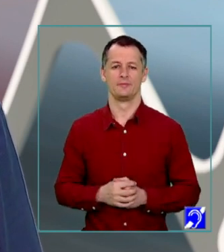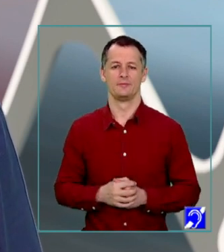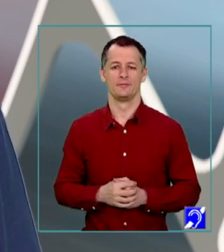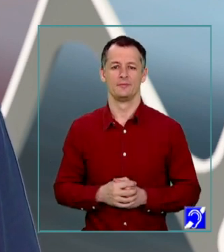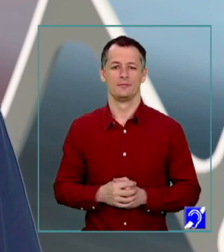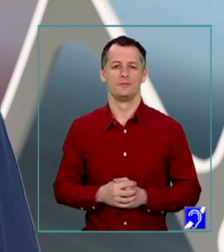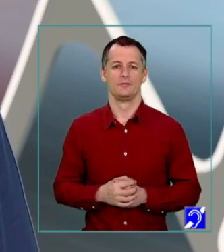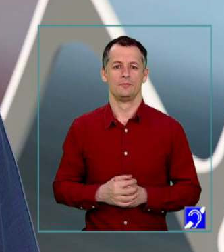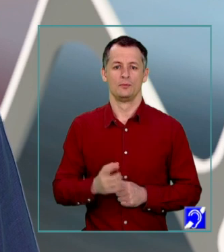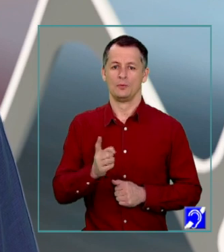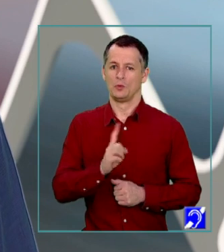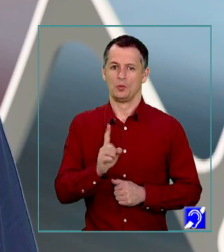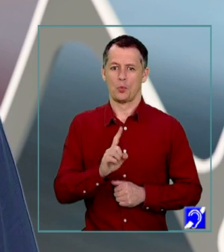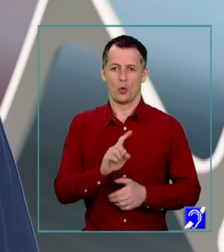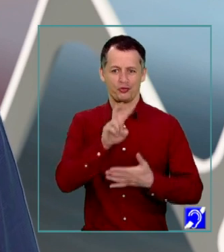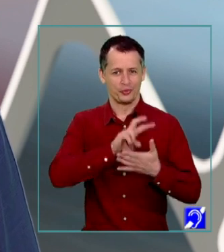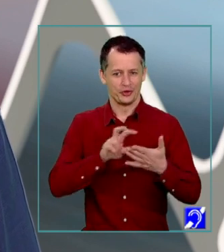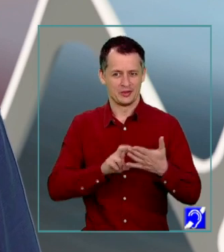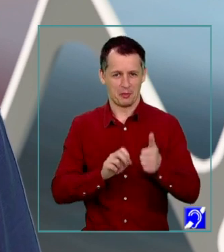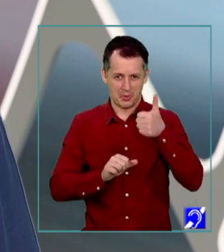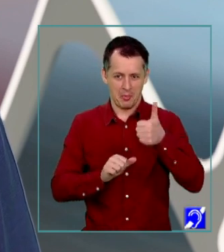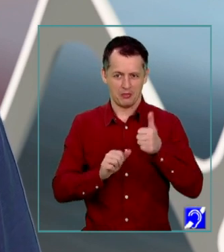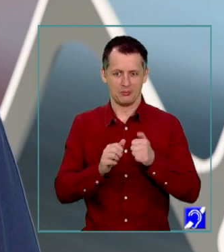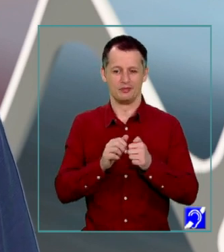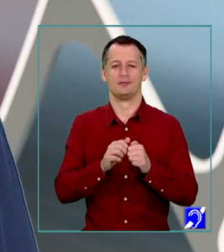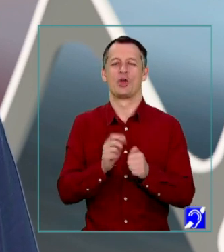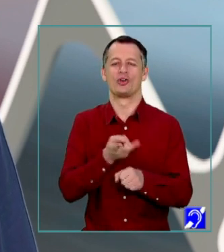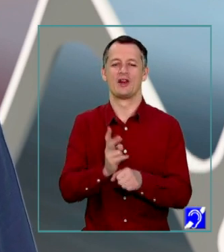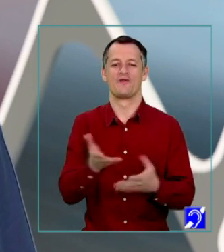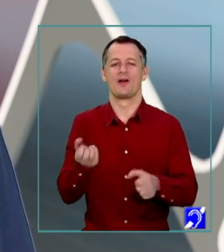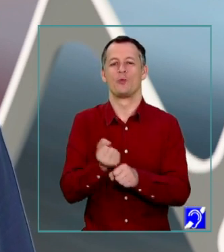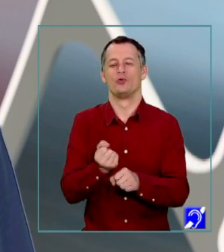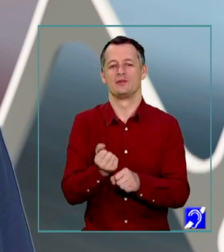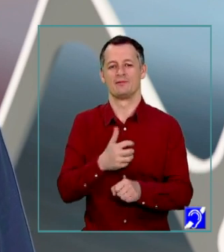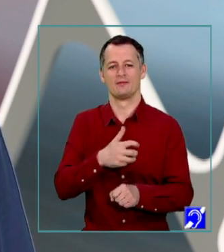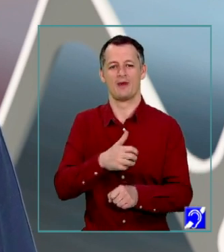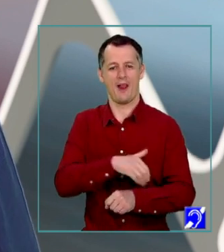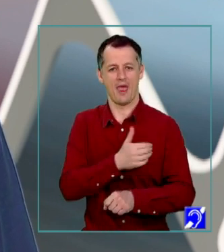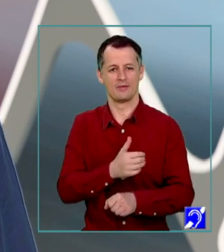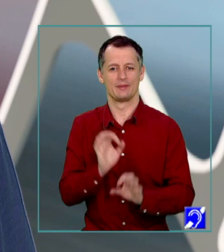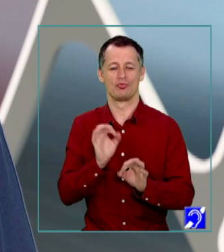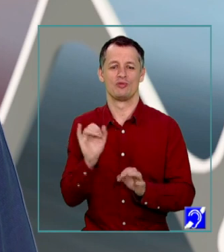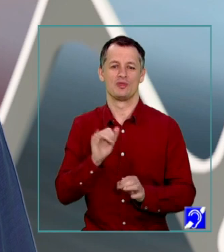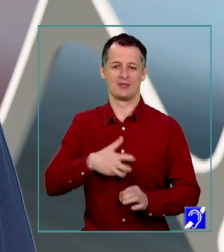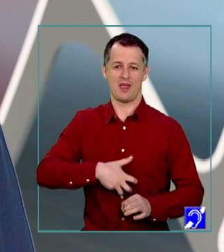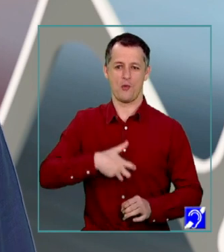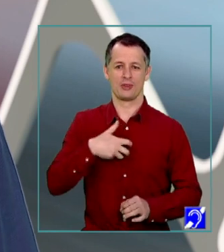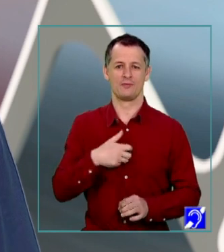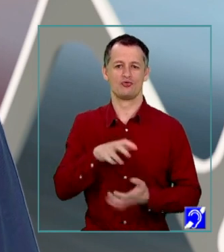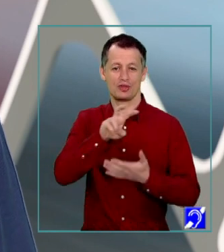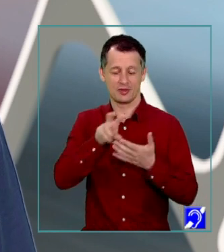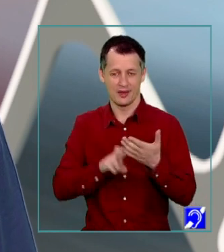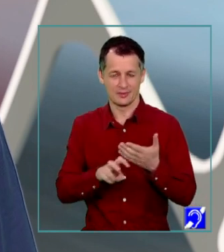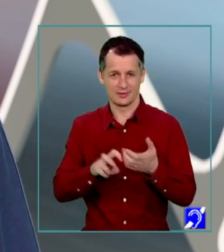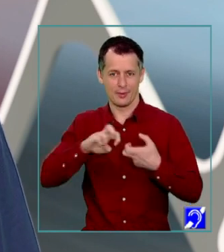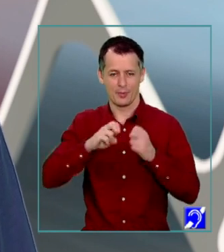Nu vă apucați să le citiți. Este o greșeală pe care o fac foarte mulți elevi, mai ales cei emotivi, citesc textul problemei și au